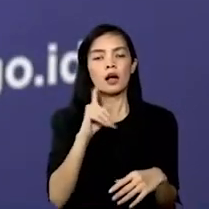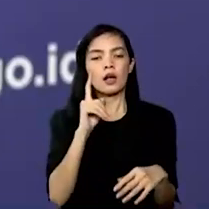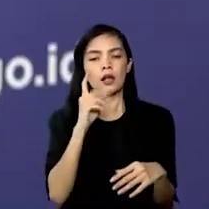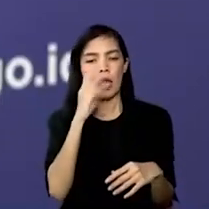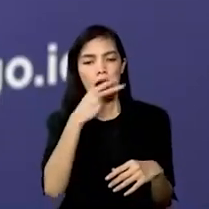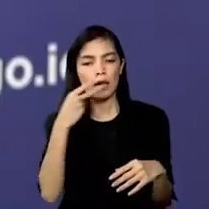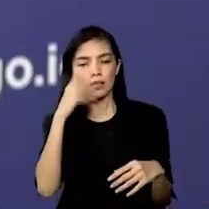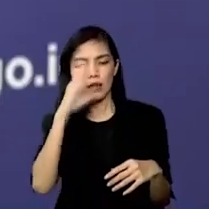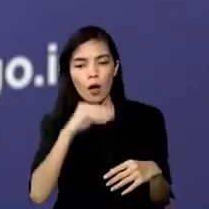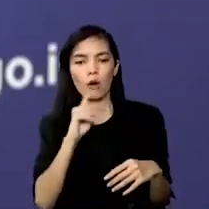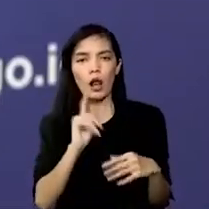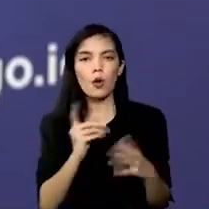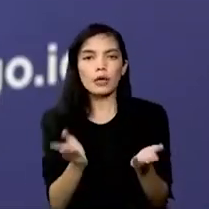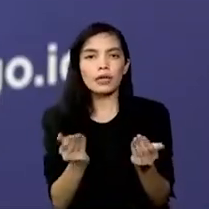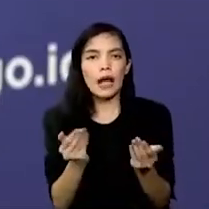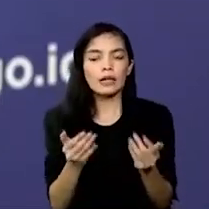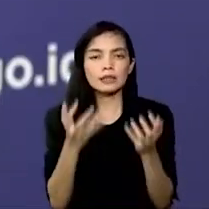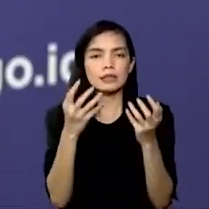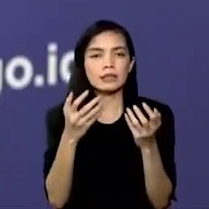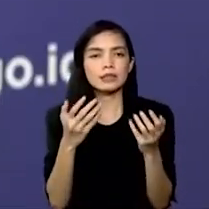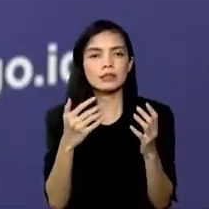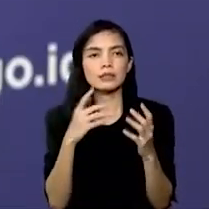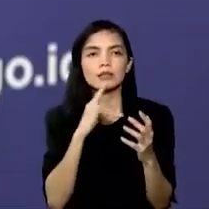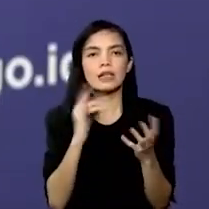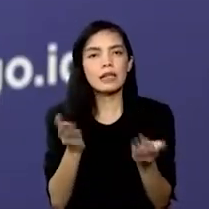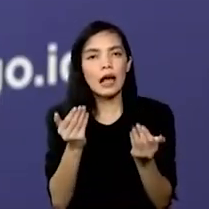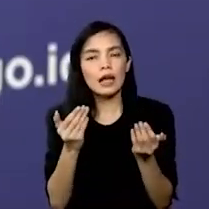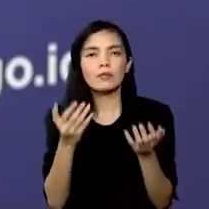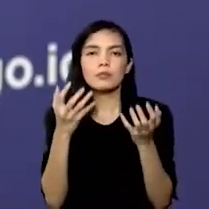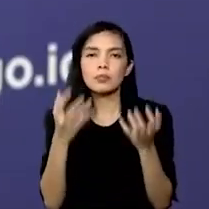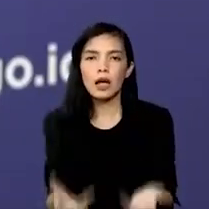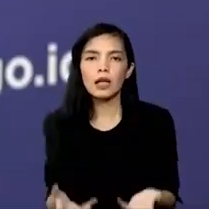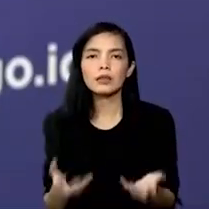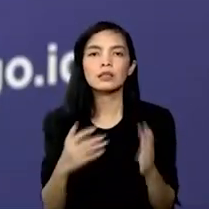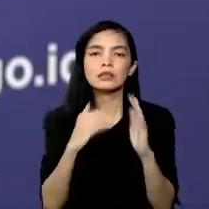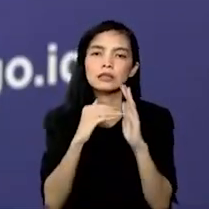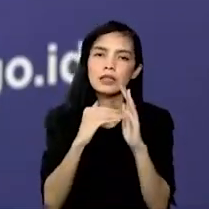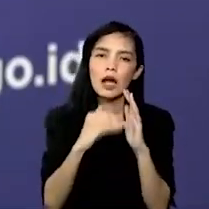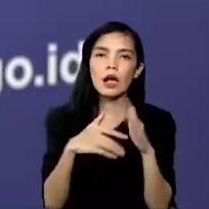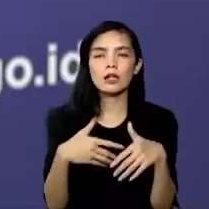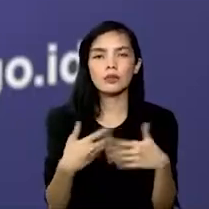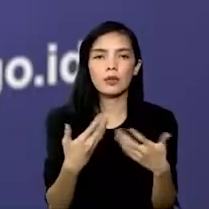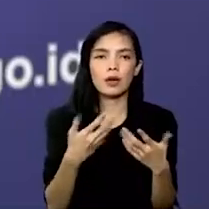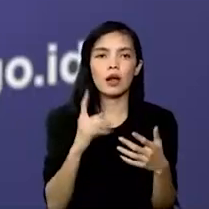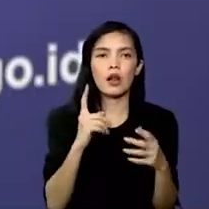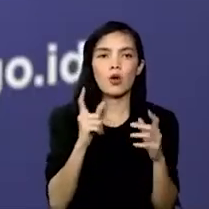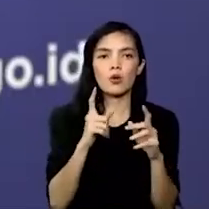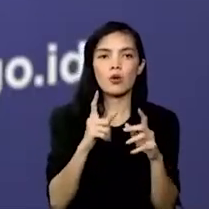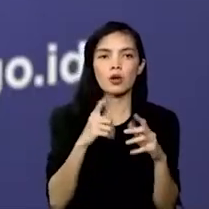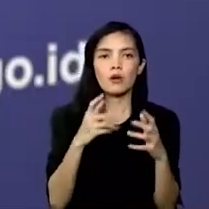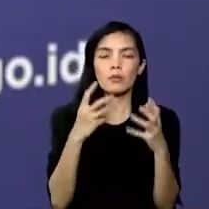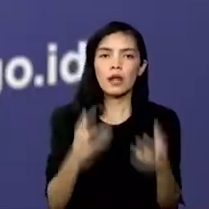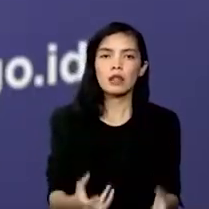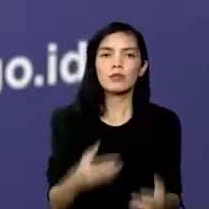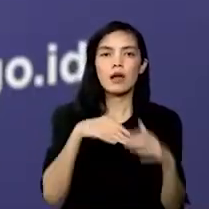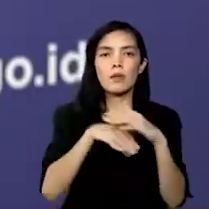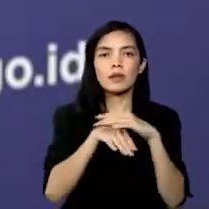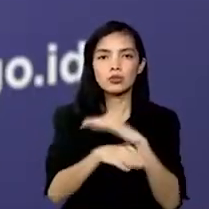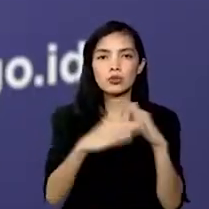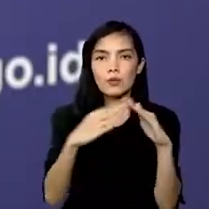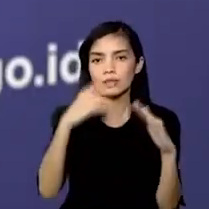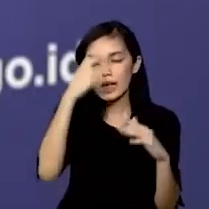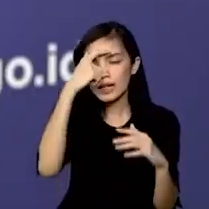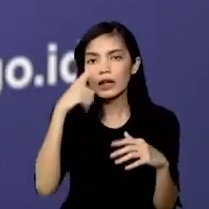Kalau berat masuknya Rumah Sakit Dokter tugas yang pegang gitu ya Kalau ringan atau sedang barangkali o Wisma Atlet barangkali kalau di Jakarta baik